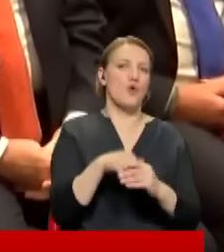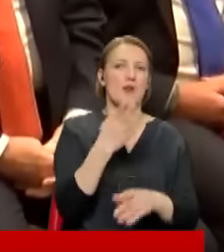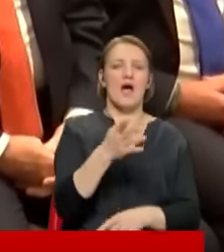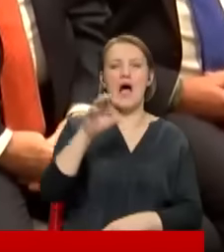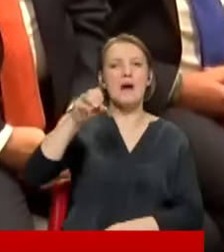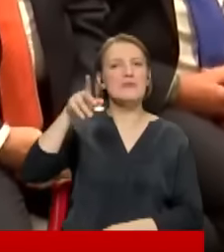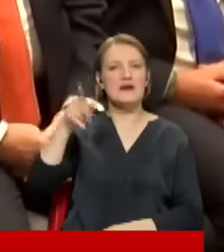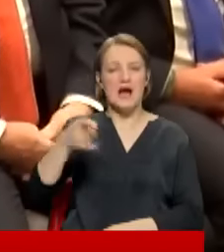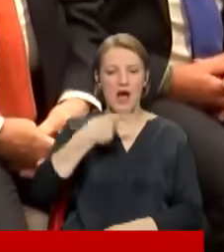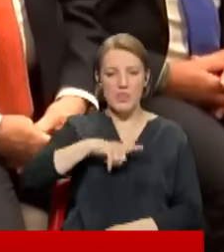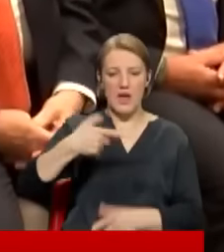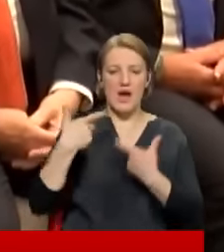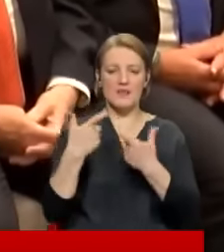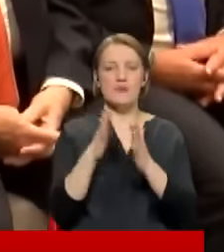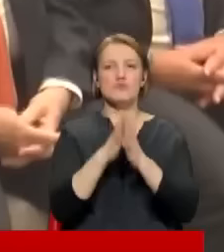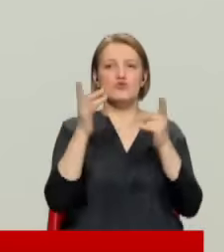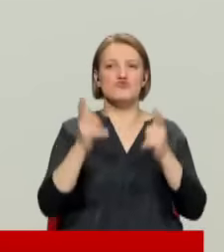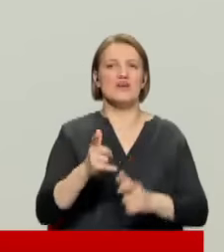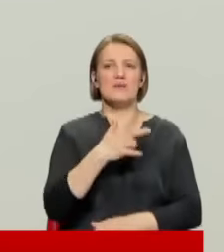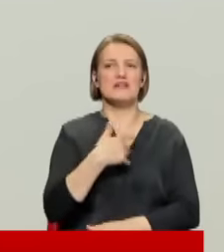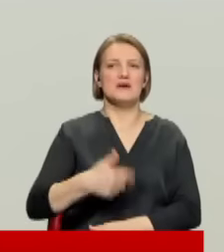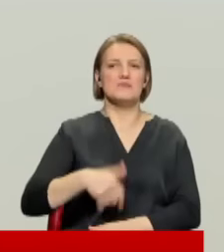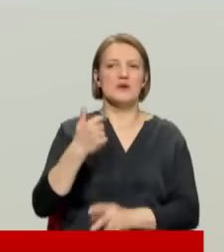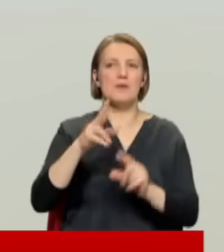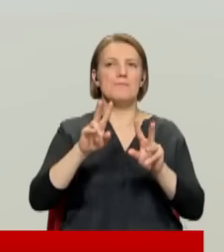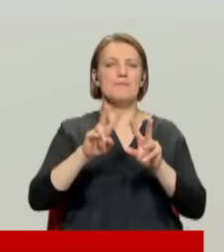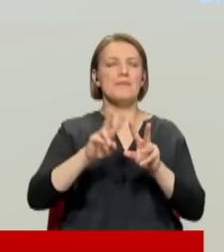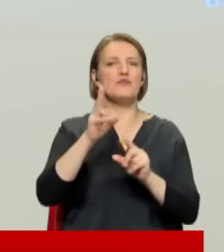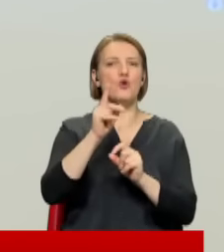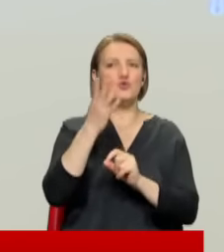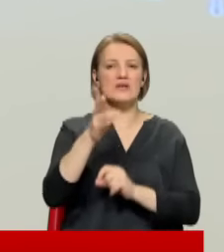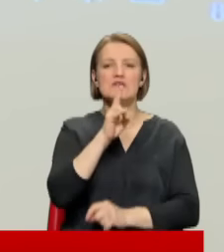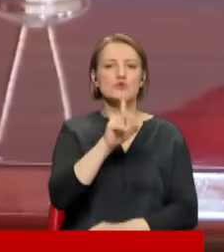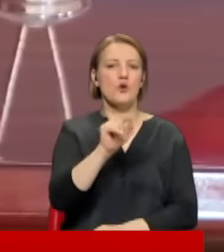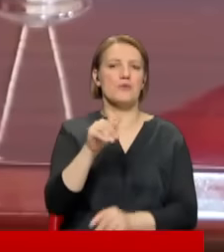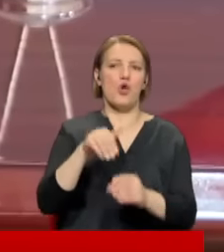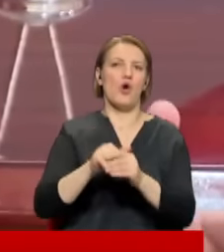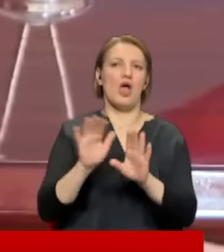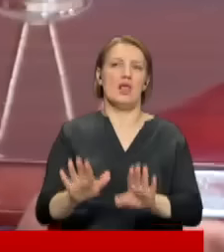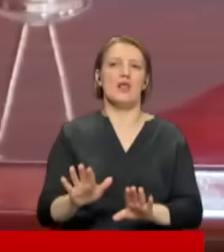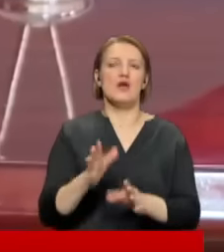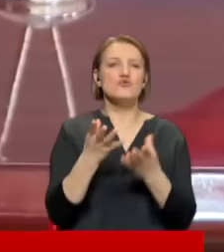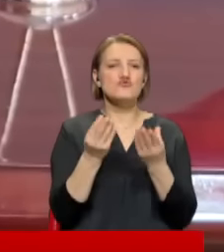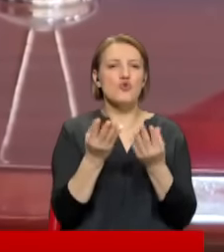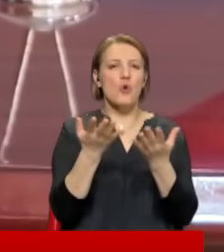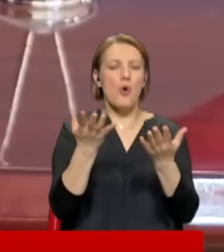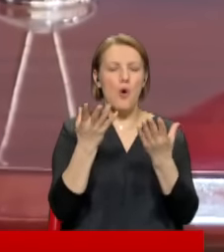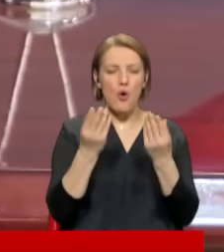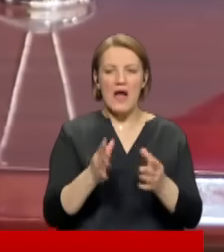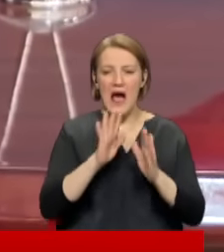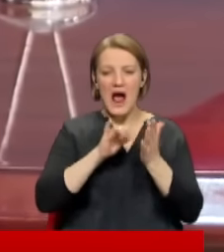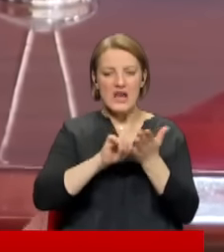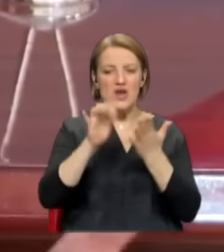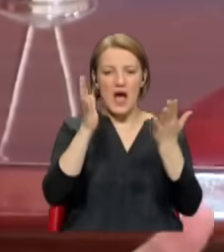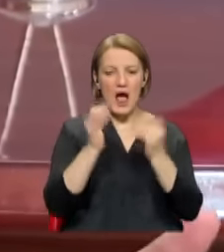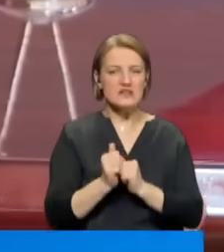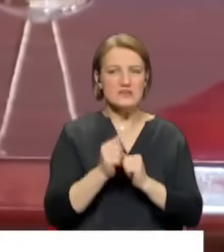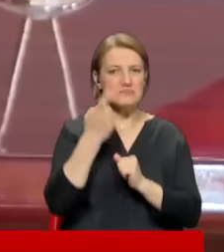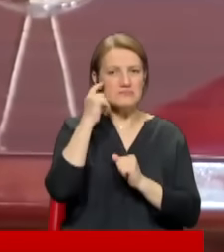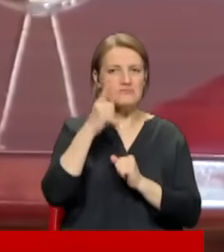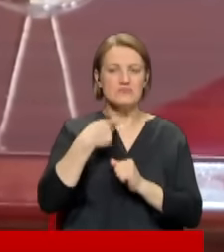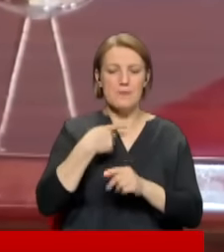AK Parti'nin adayı Hatay Büyükşehir Belediye Başkanı Mehmet Öntürk 211 oyda kaldı. Çok olan her şeyi alsın mantığında olanlar bizim bu